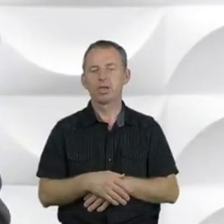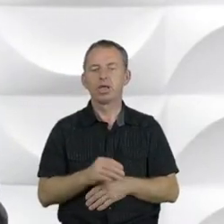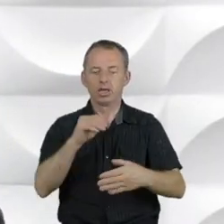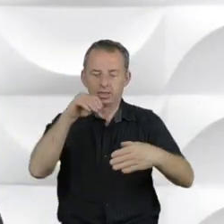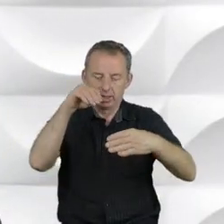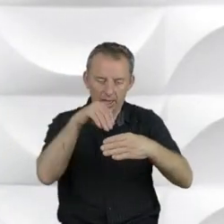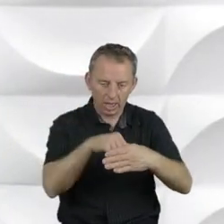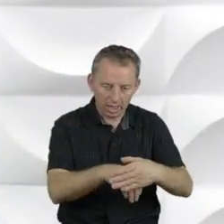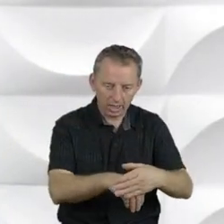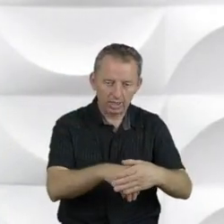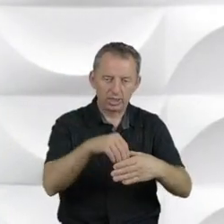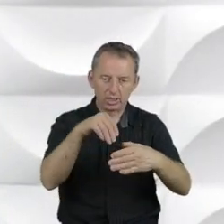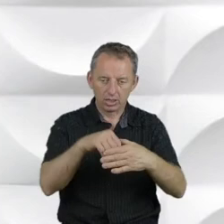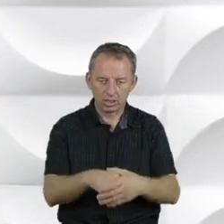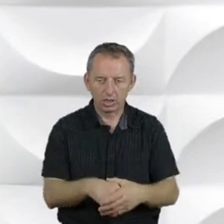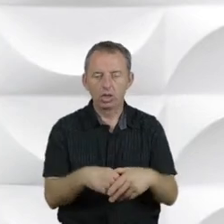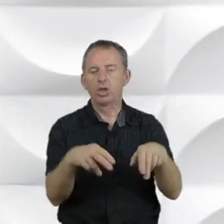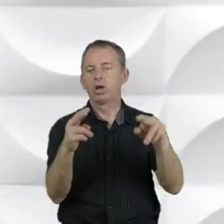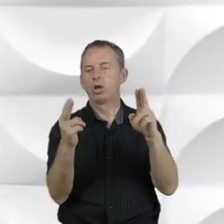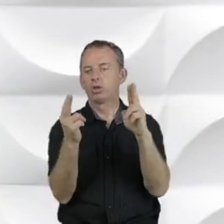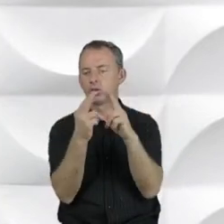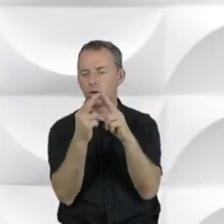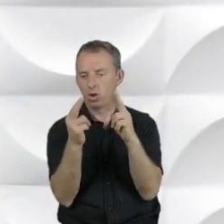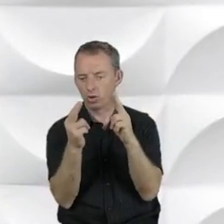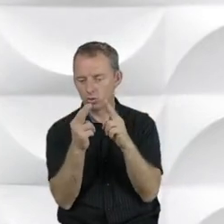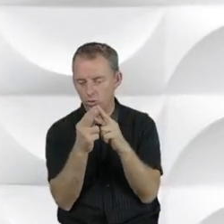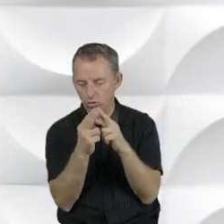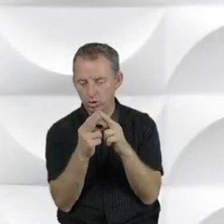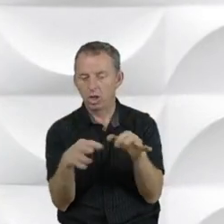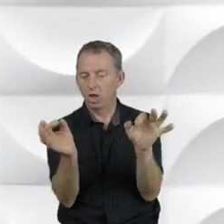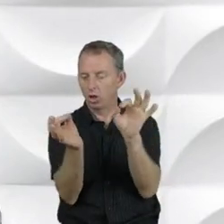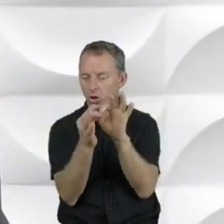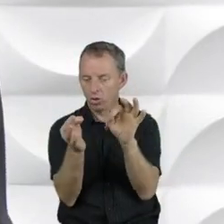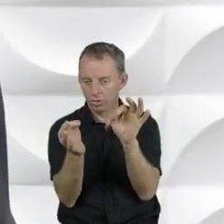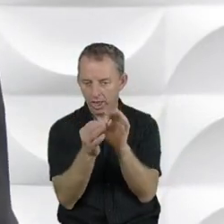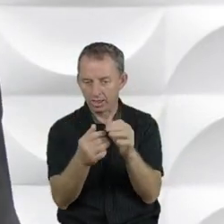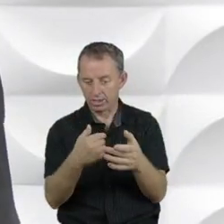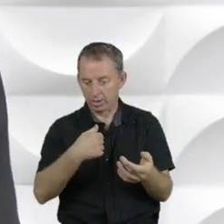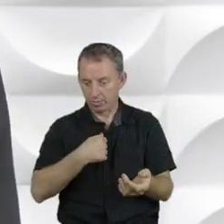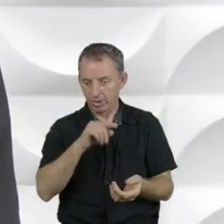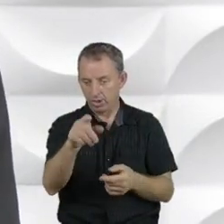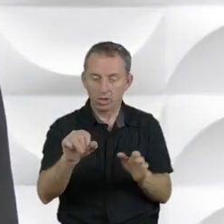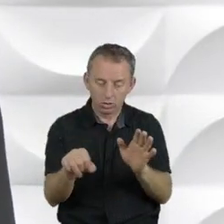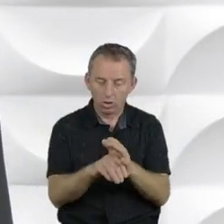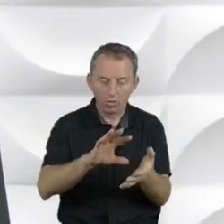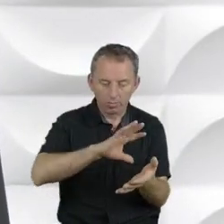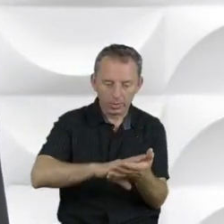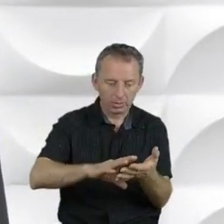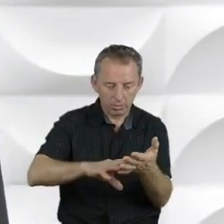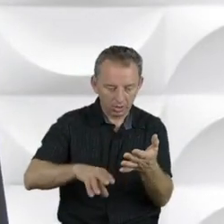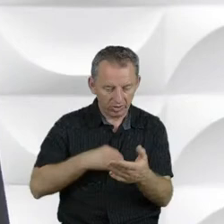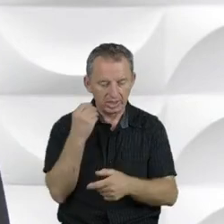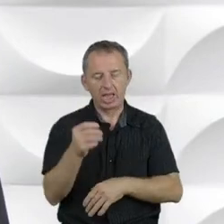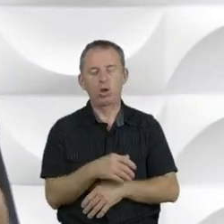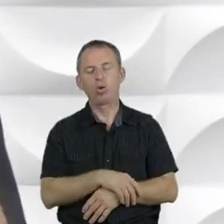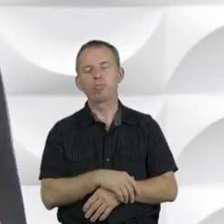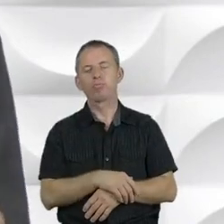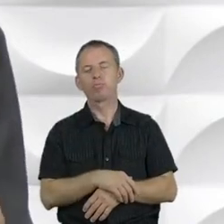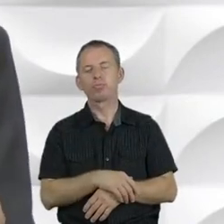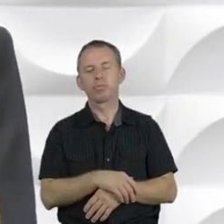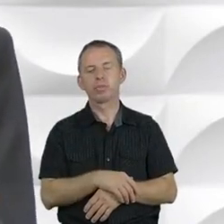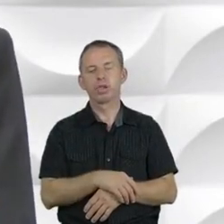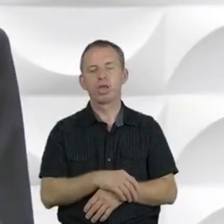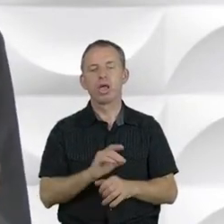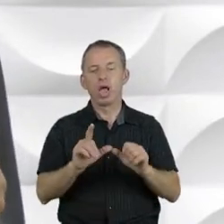Zasadzające się na stosunku, moim stosunku do Pisma Świętego. No